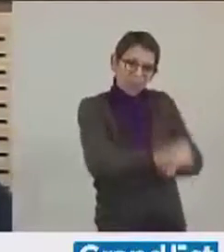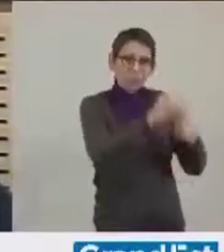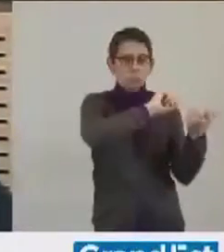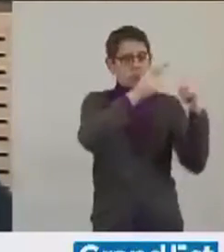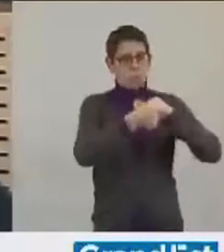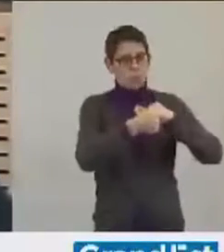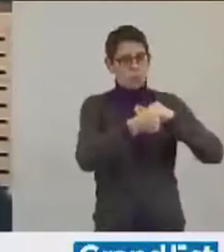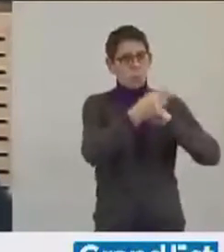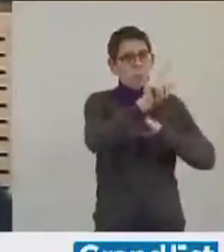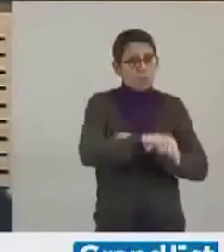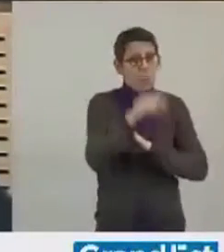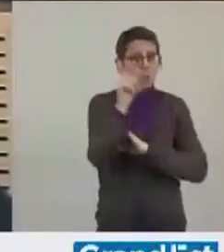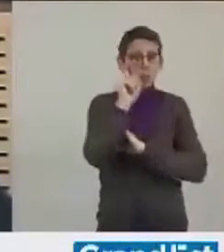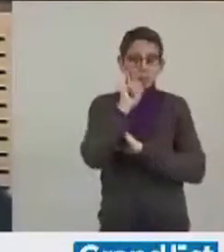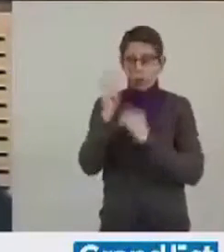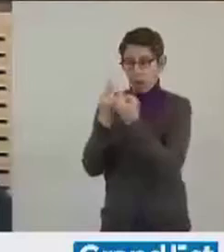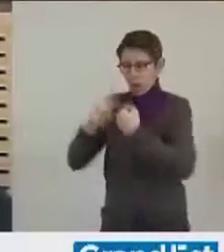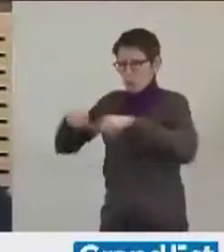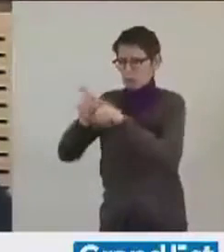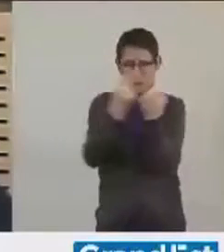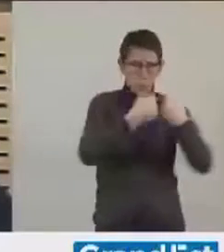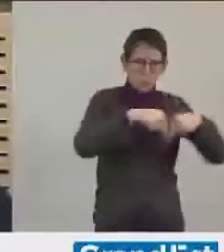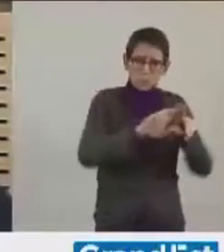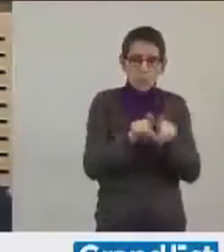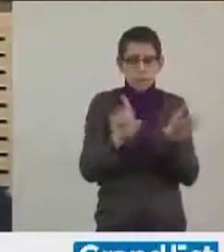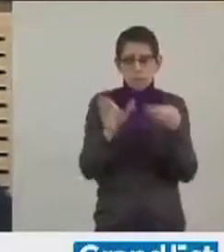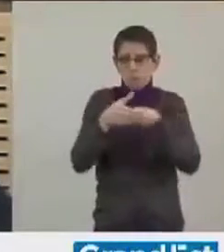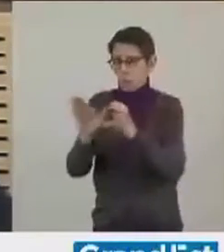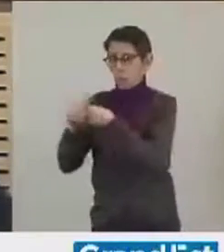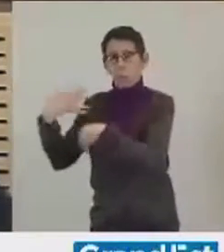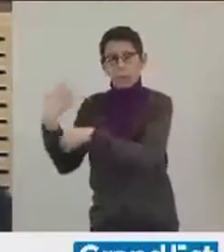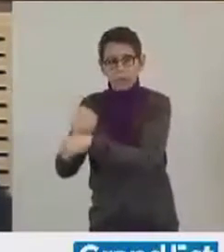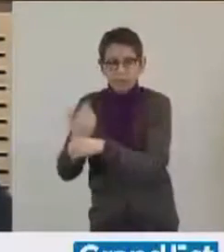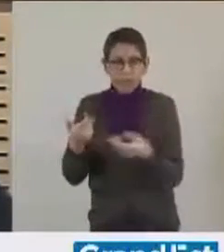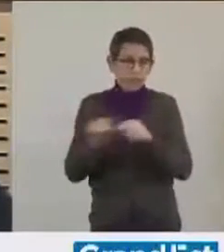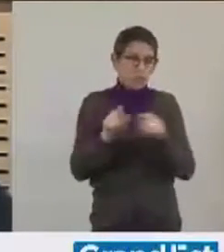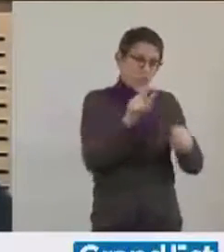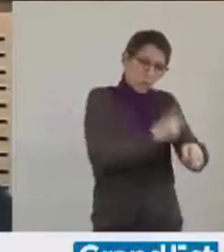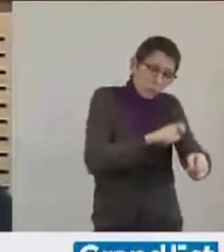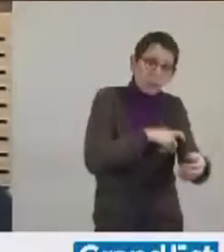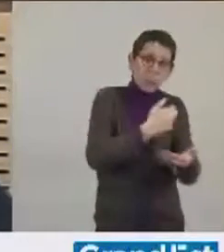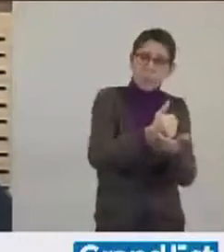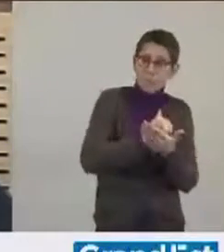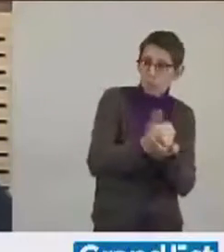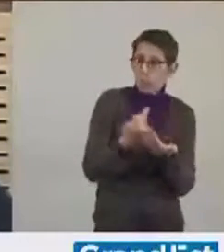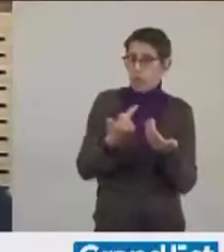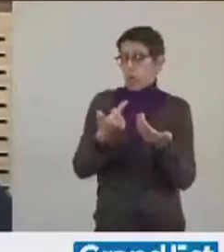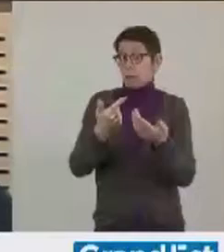Nous avons dans chacune des commissions, dans chacun des groupes de travail, dans chacun des comités de pilotage, dans chacun des bureaux du schéma